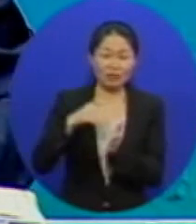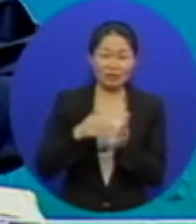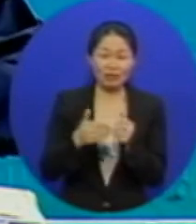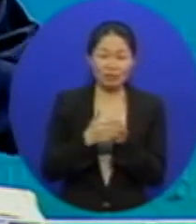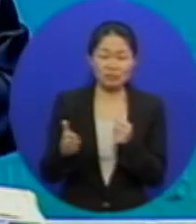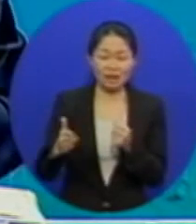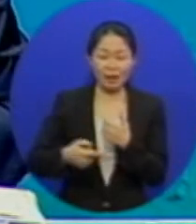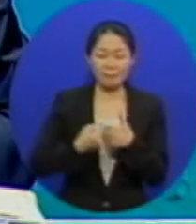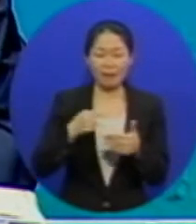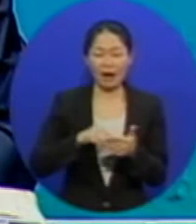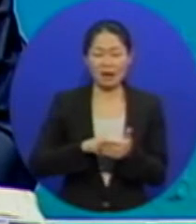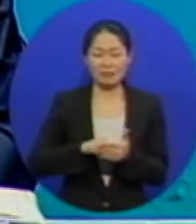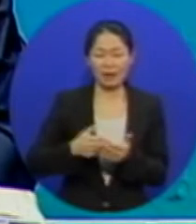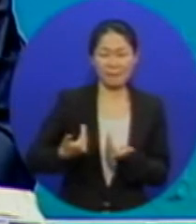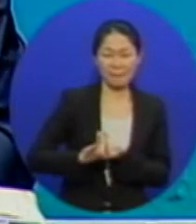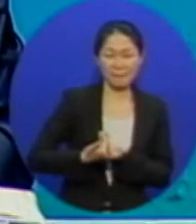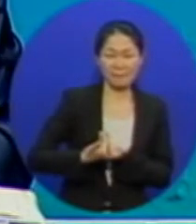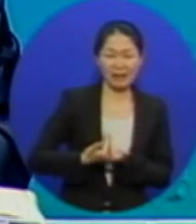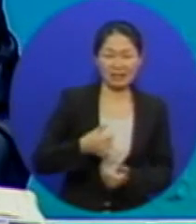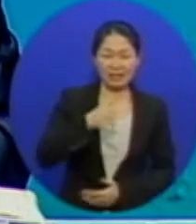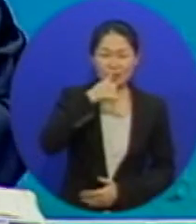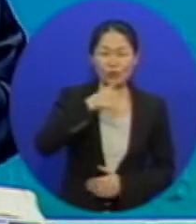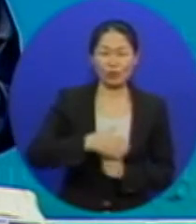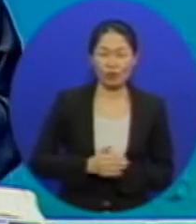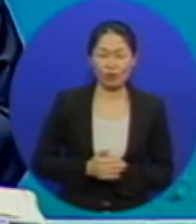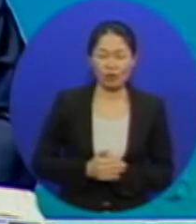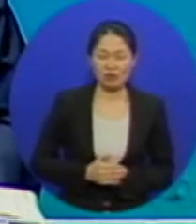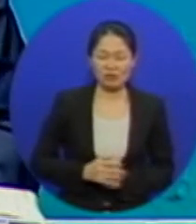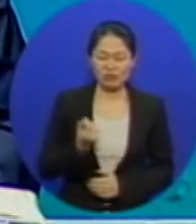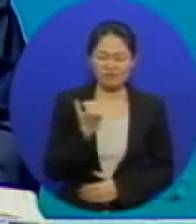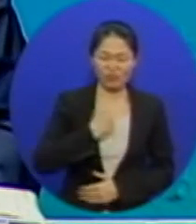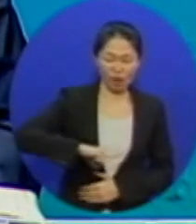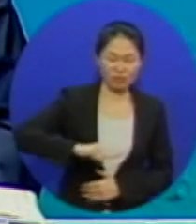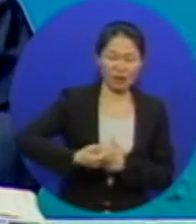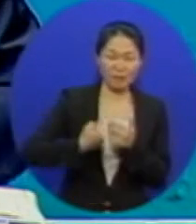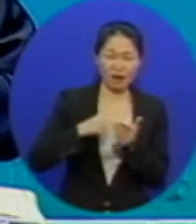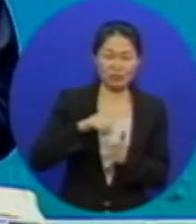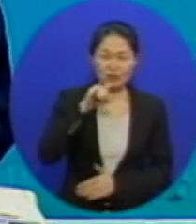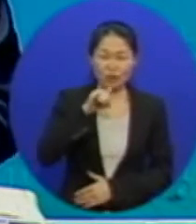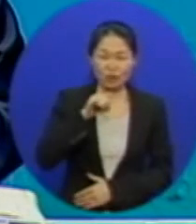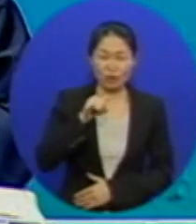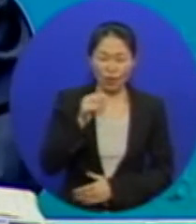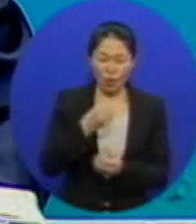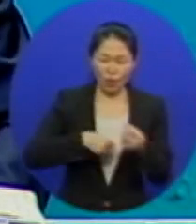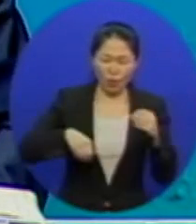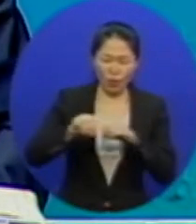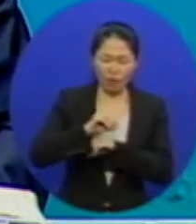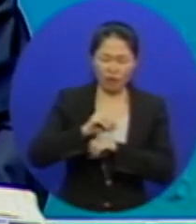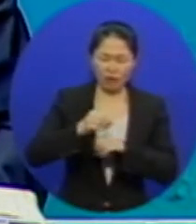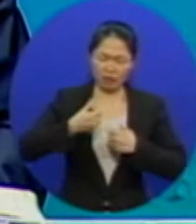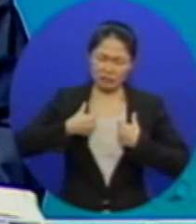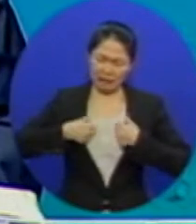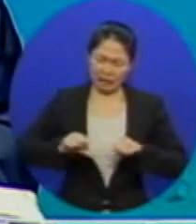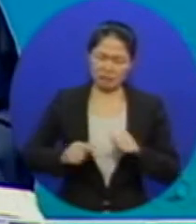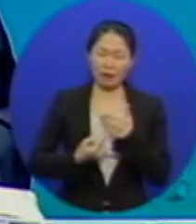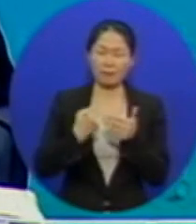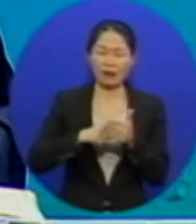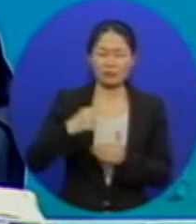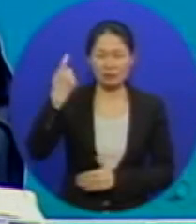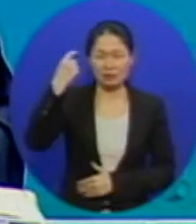마음에 반발이 생기고 거부감도 들고 오히려 더 좌절감 도 생기는